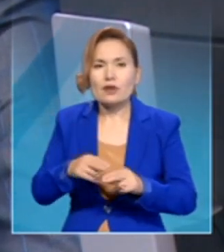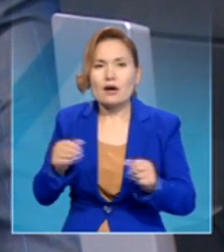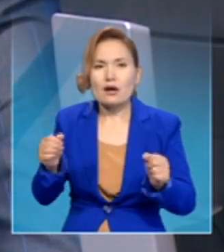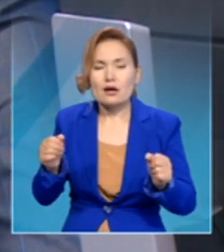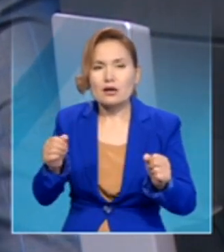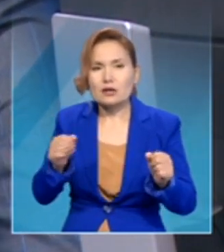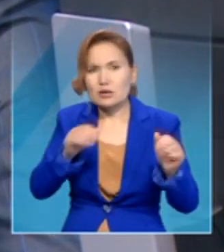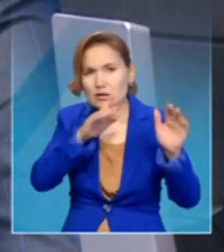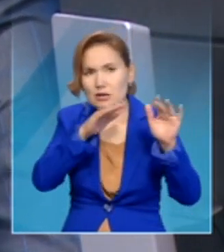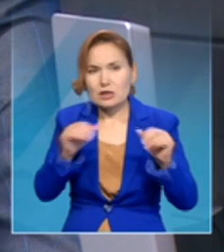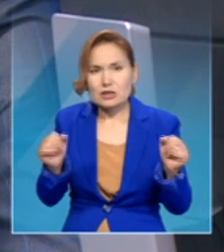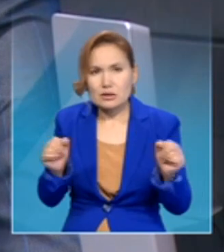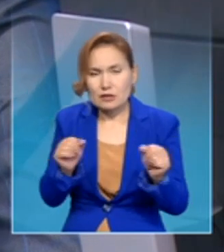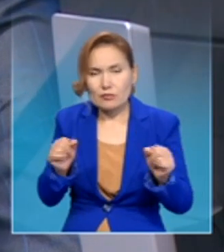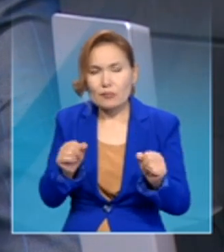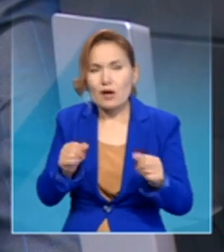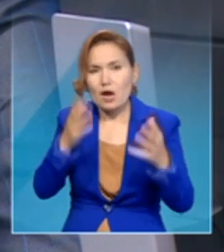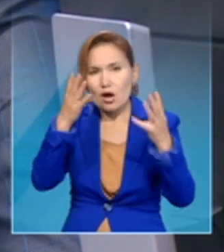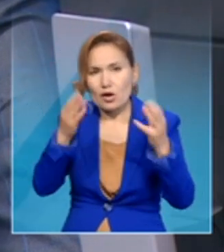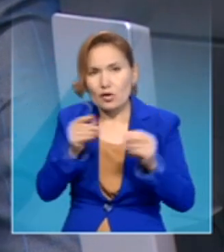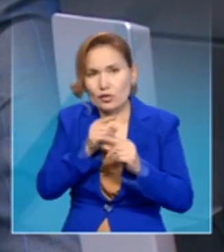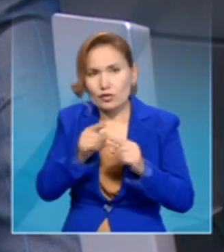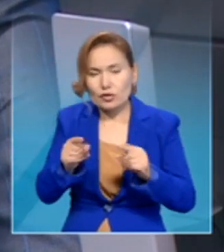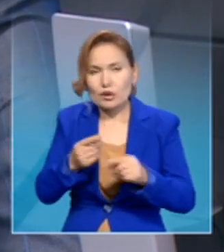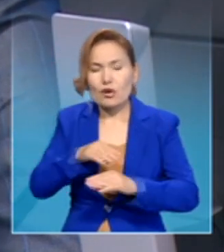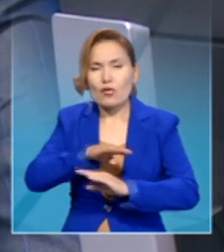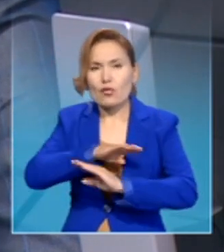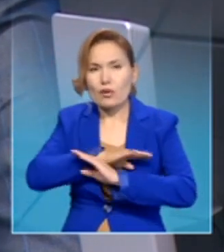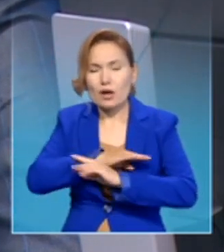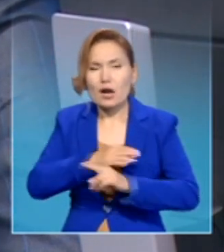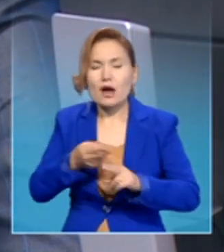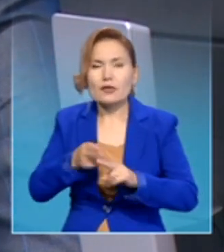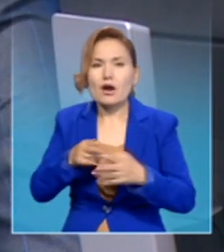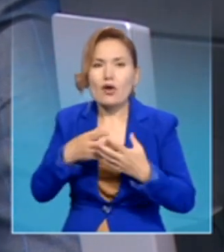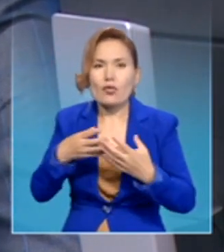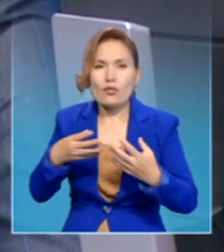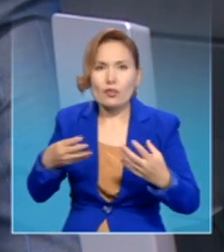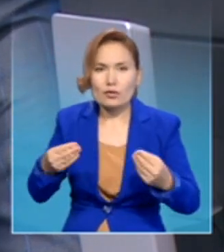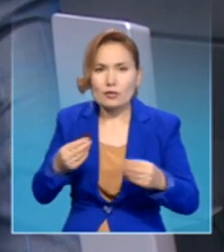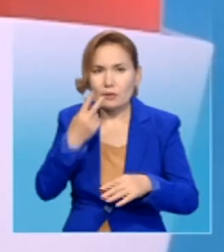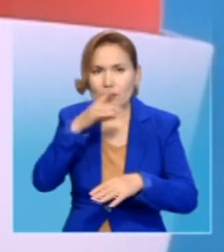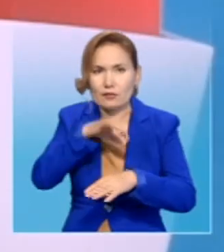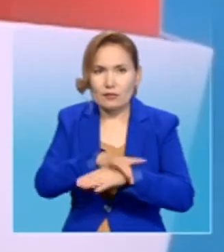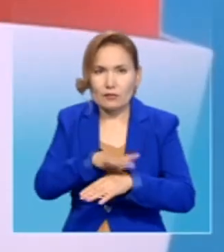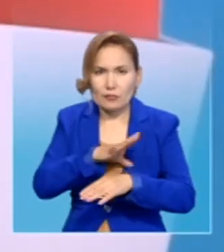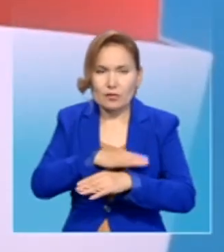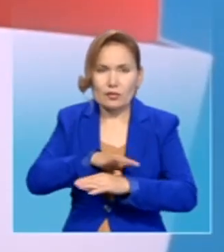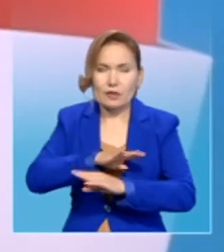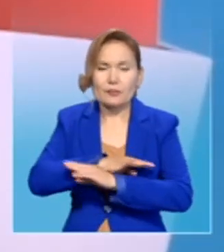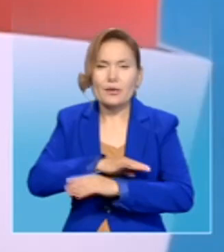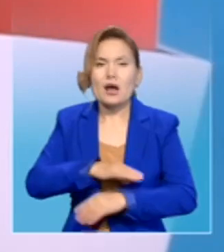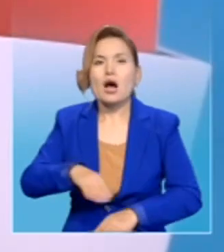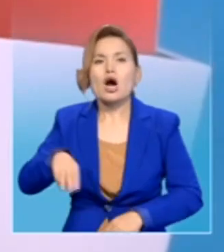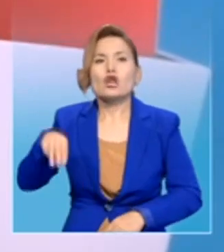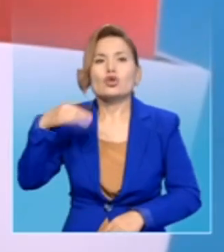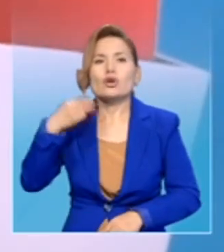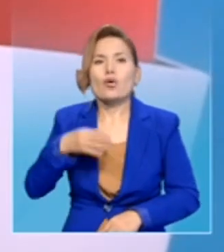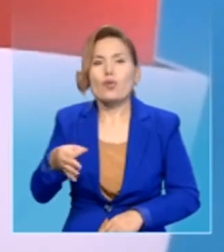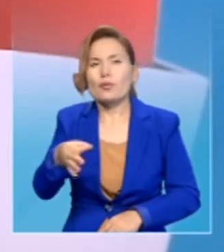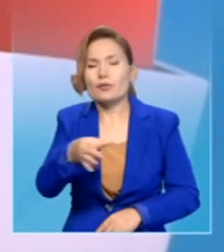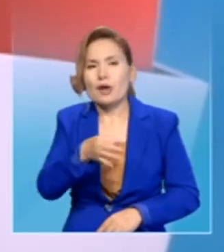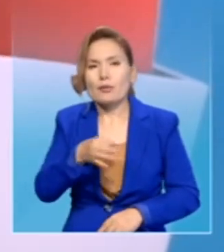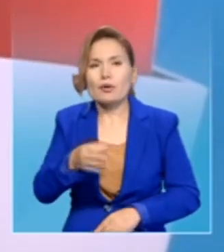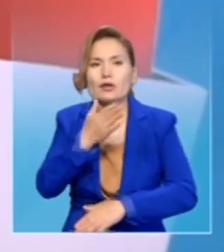өлген. Ал тереңдету жұмыстары көктемгі кезден басталады Каспий теңізінде. Хабарымызды жалғастырамыз.